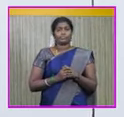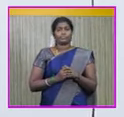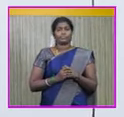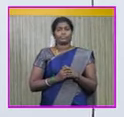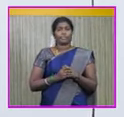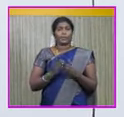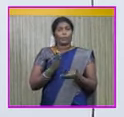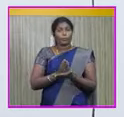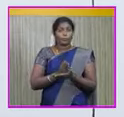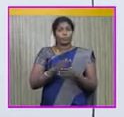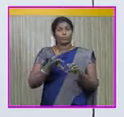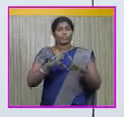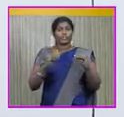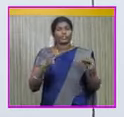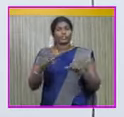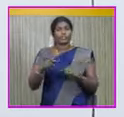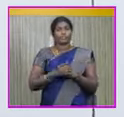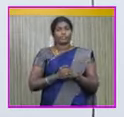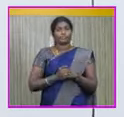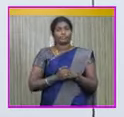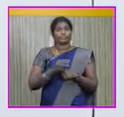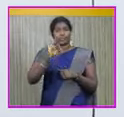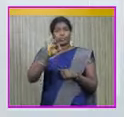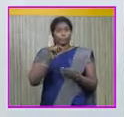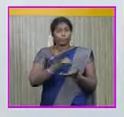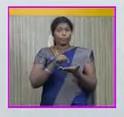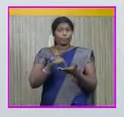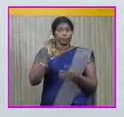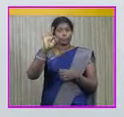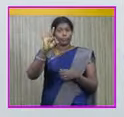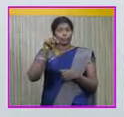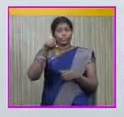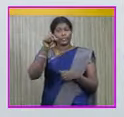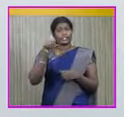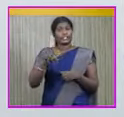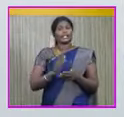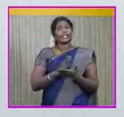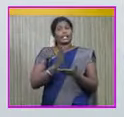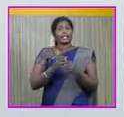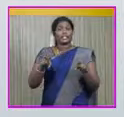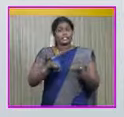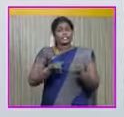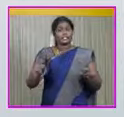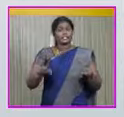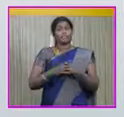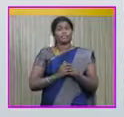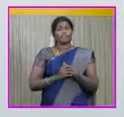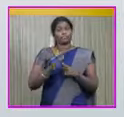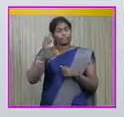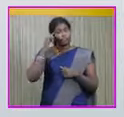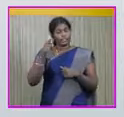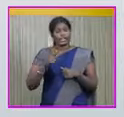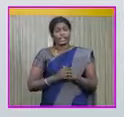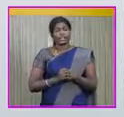பொதுவான கோணம் இது காரணம். இந்த மூணு புள்ளி இப்படி வச்சுன்னா அந்த ஸ்டெப்பை எழுதுனதுக்கான காரணம் அப்படின்னு அர்த்தம் குழந்தைகளே.